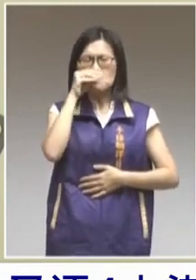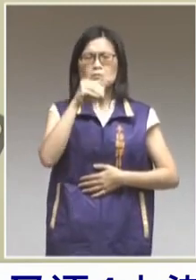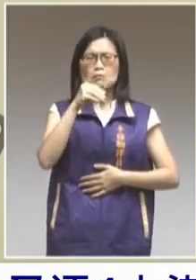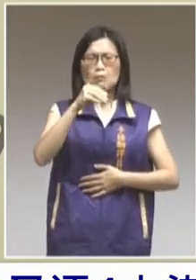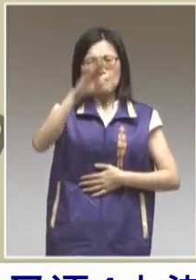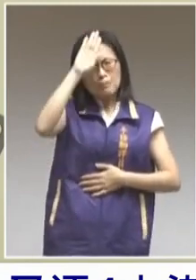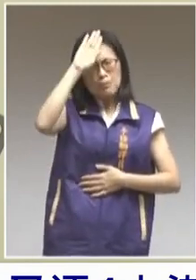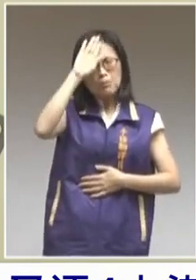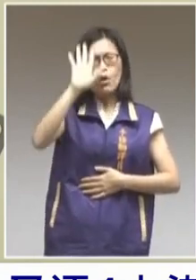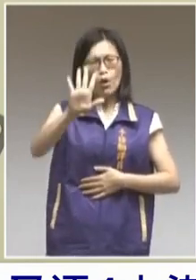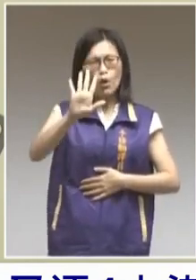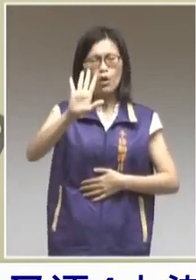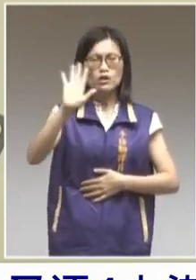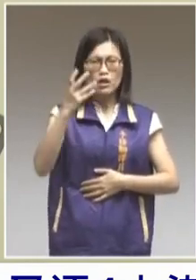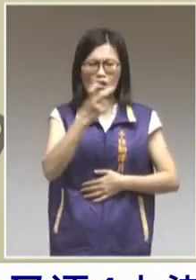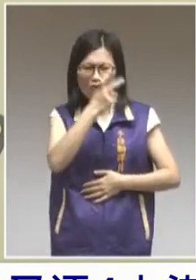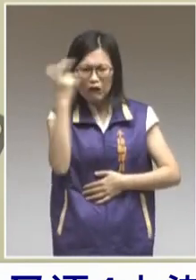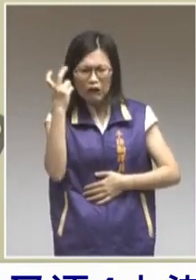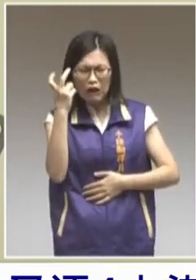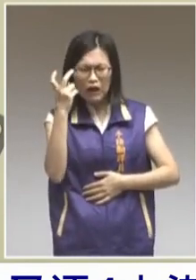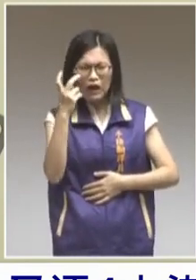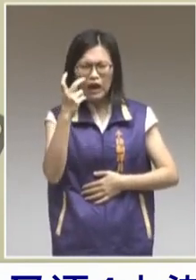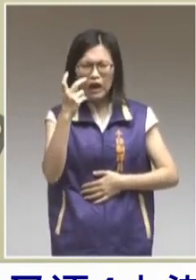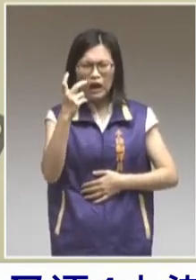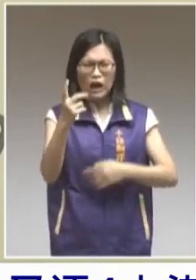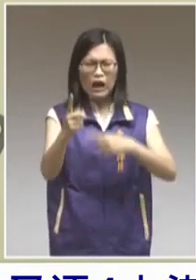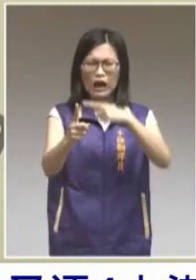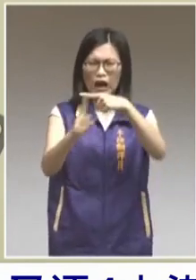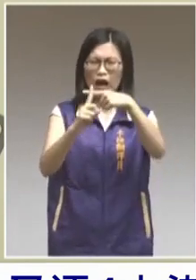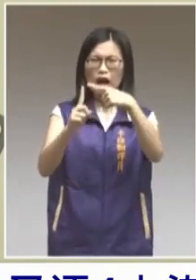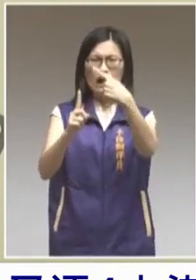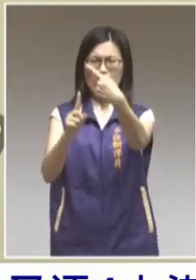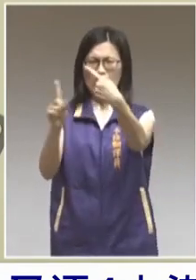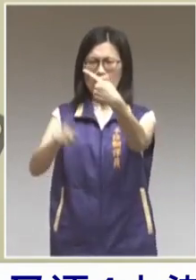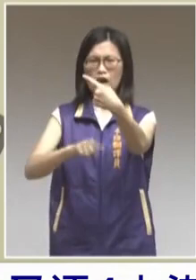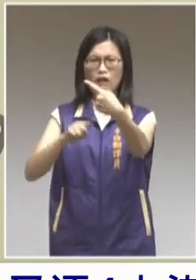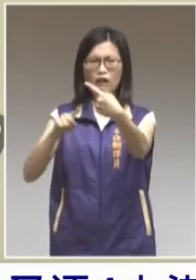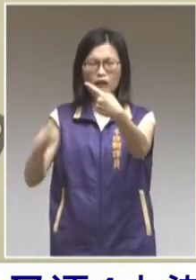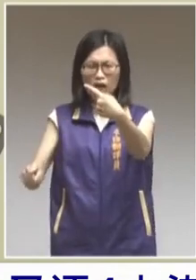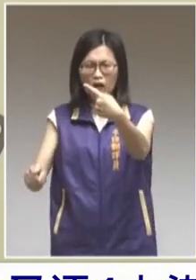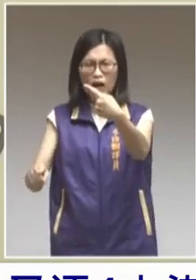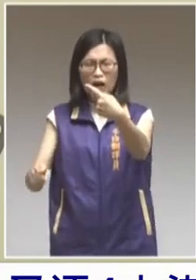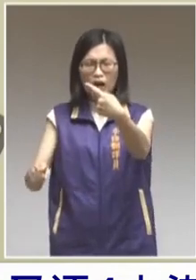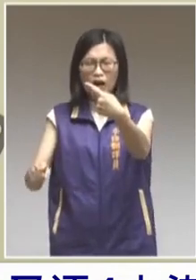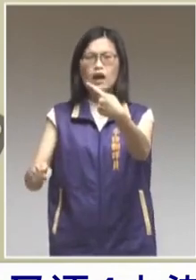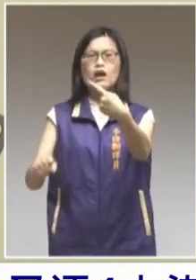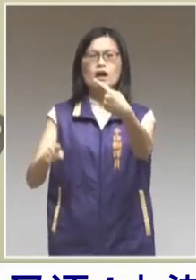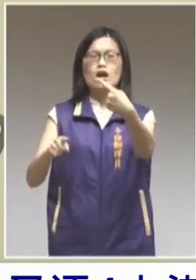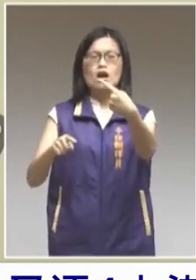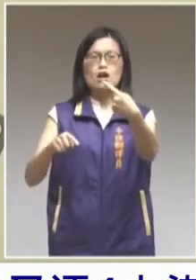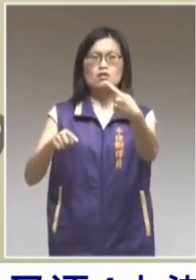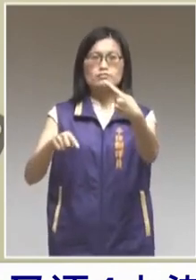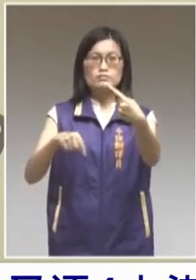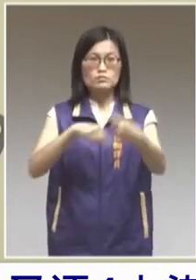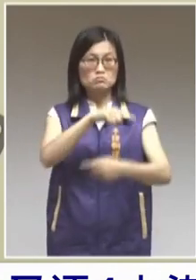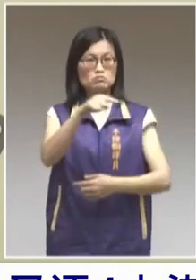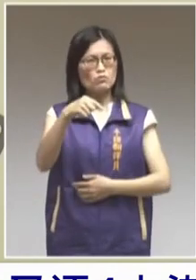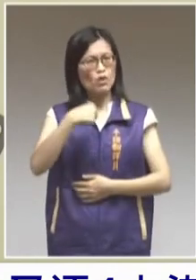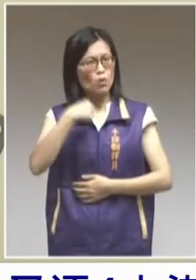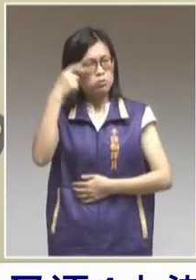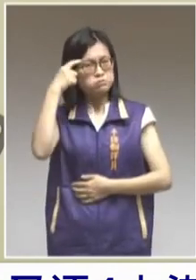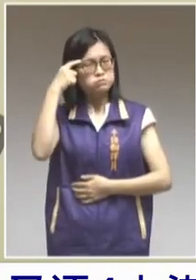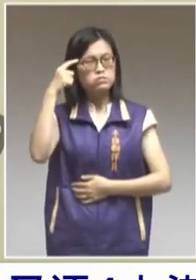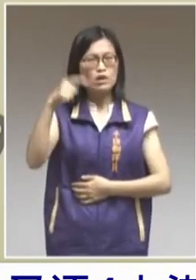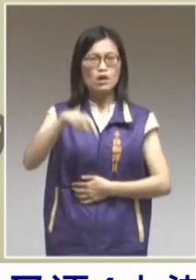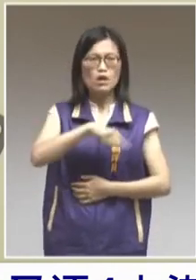患者但是也发现了一位 PCR 阳性的确诊的一个个案。那所以我想